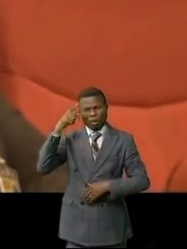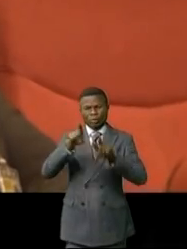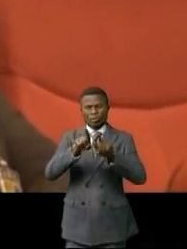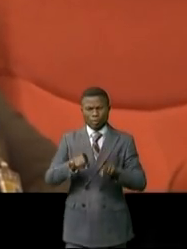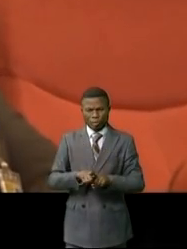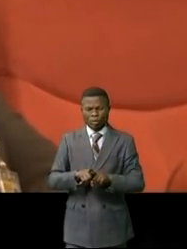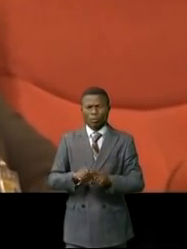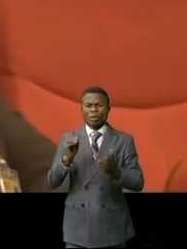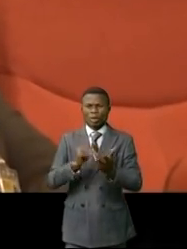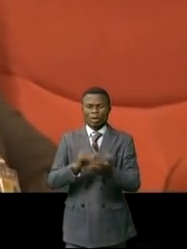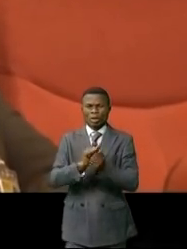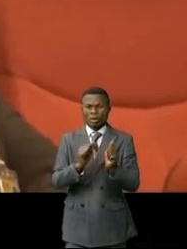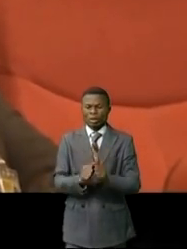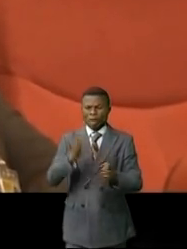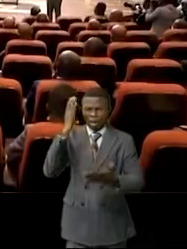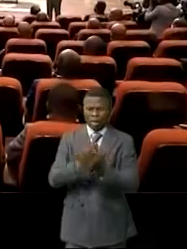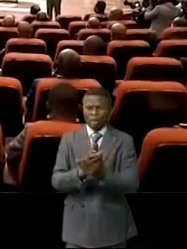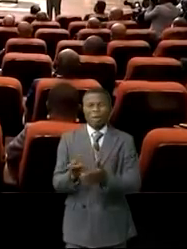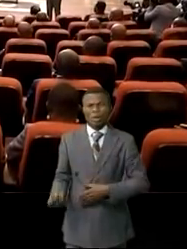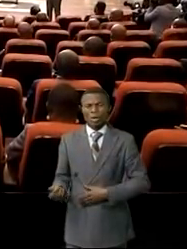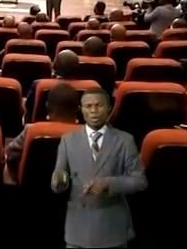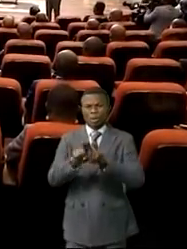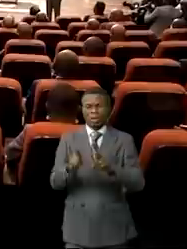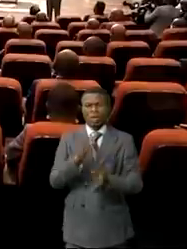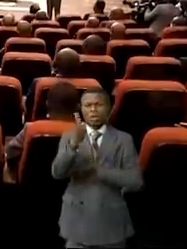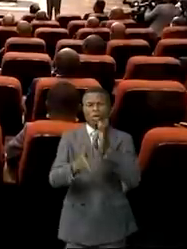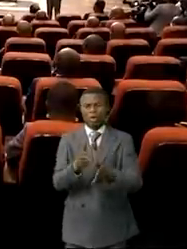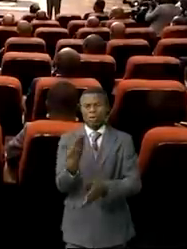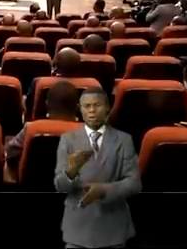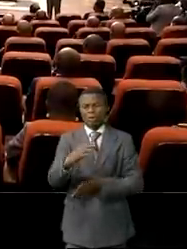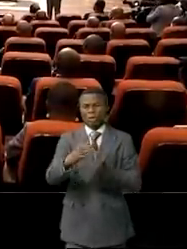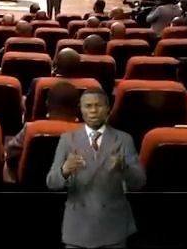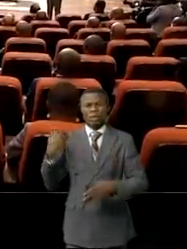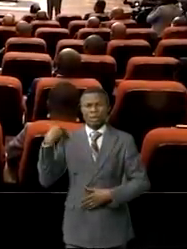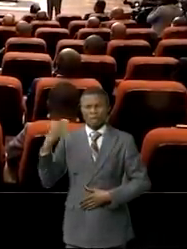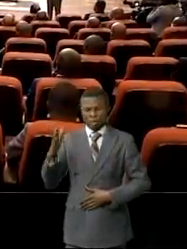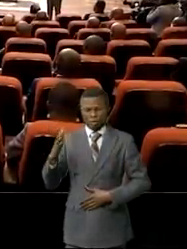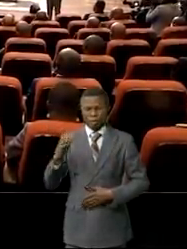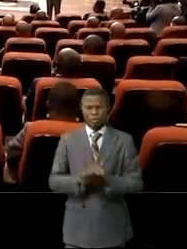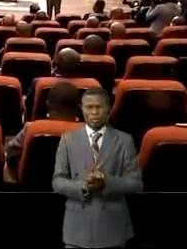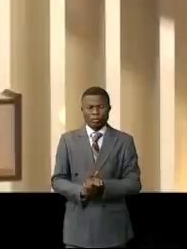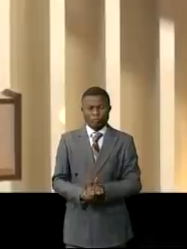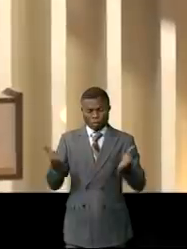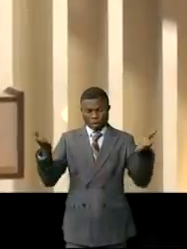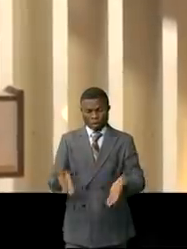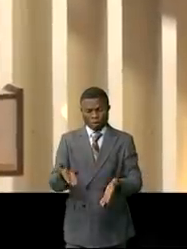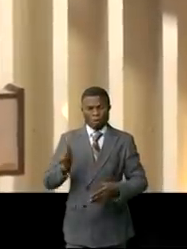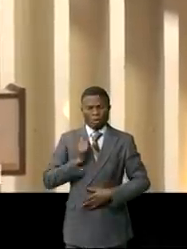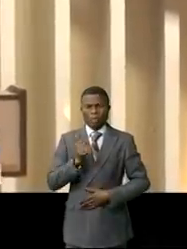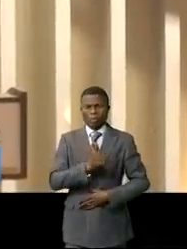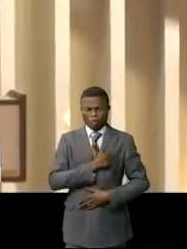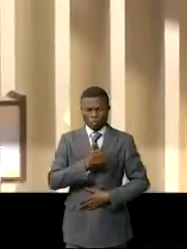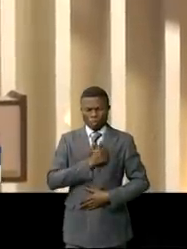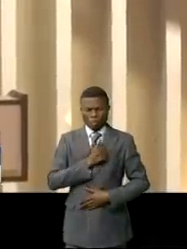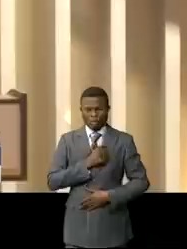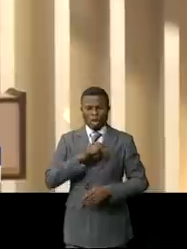mais aussi lutter contre la corruption et les détournements des deniers publics. En assistant personnellement à l'ouverture de